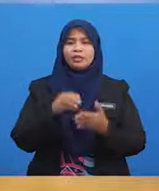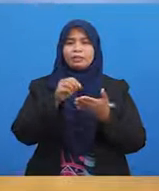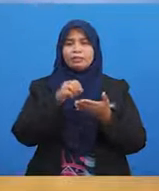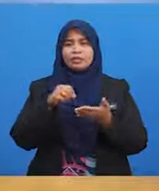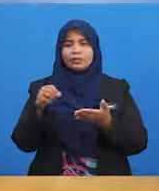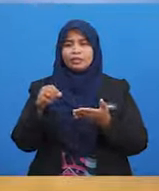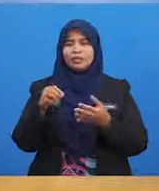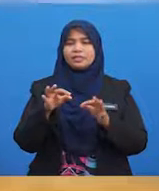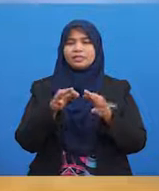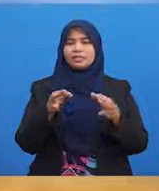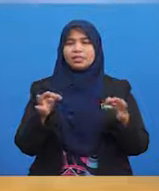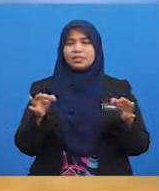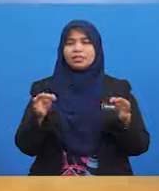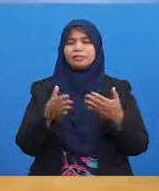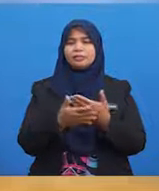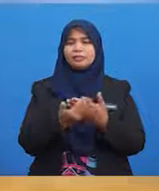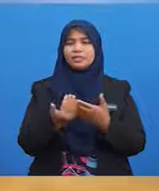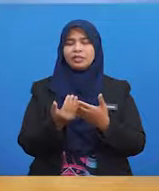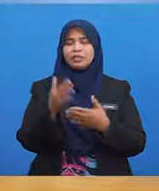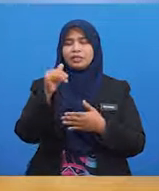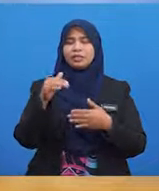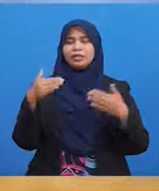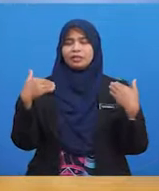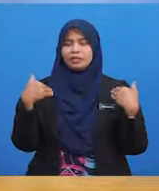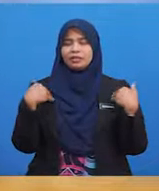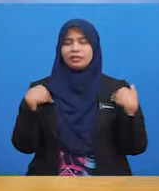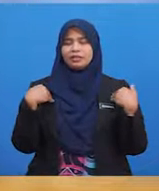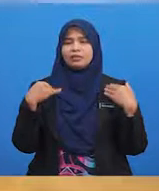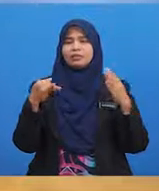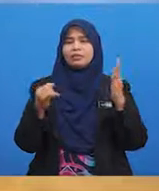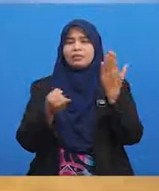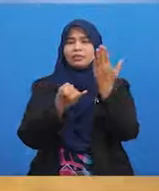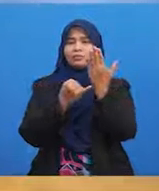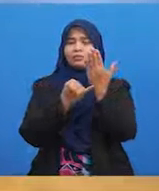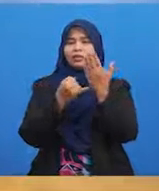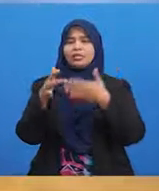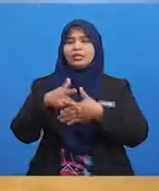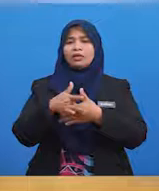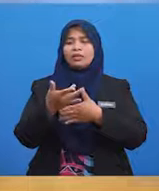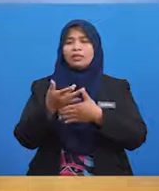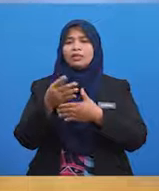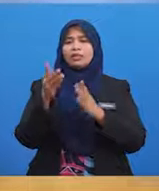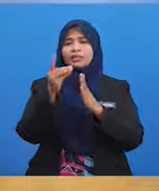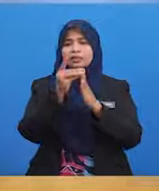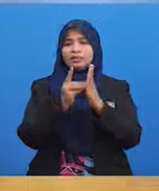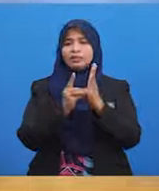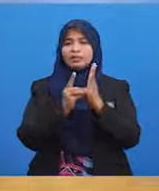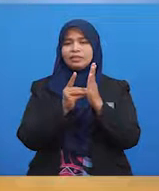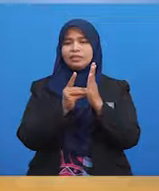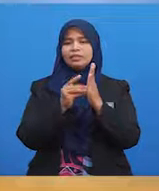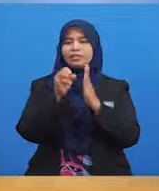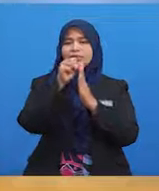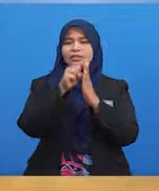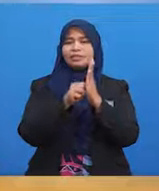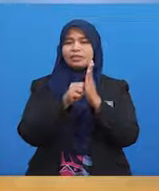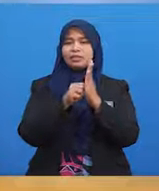menulis teks mudah yang mengandungi imbuhan awalan di